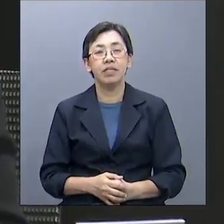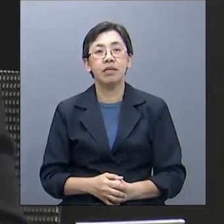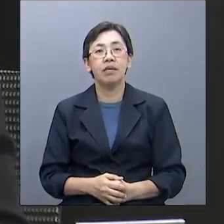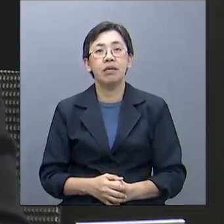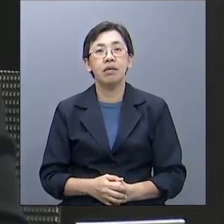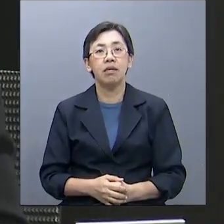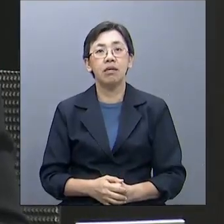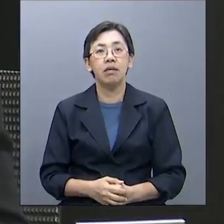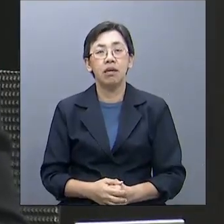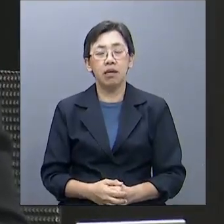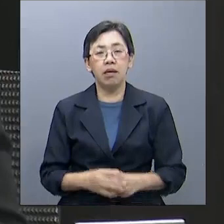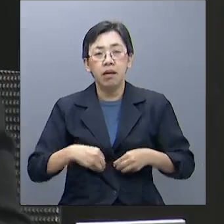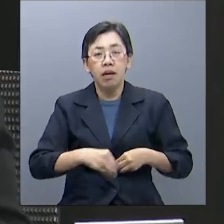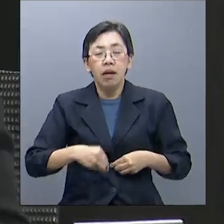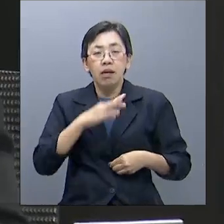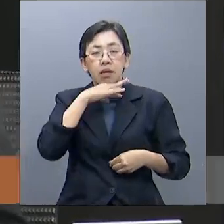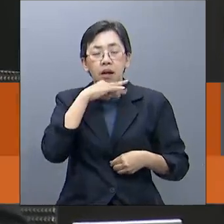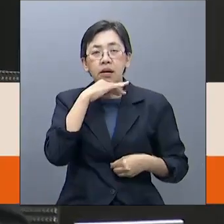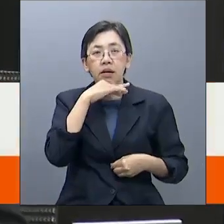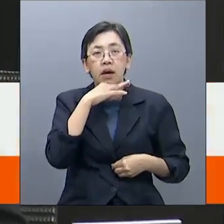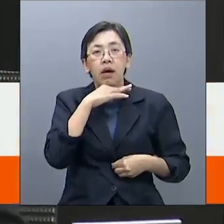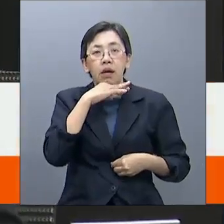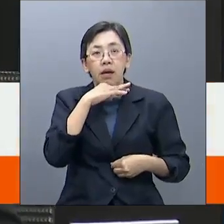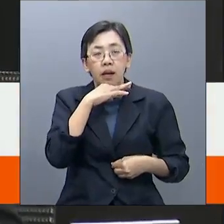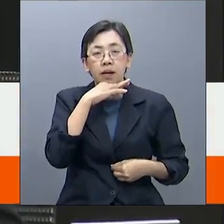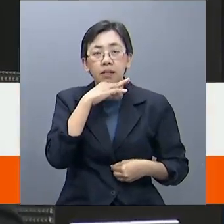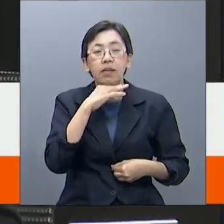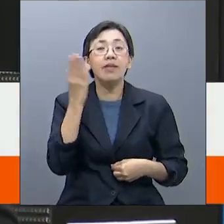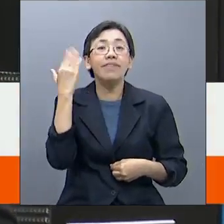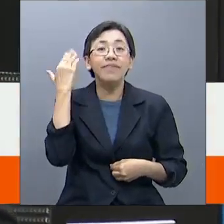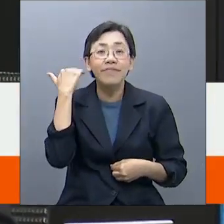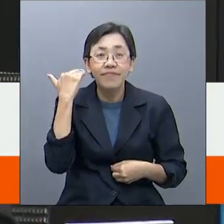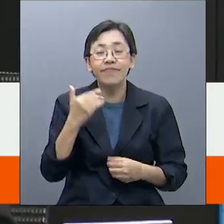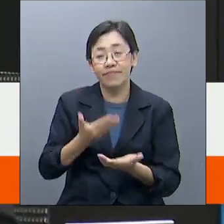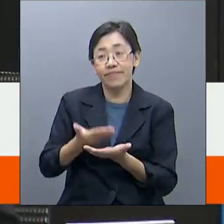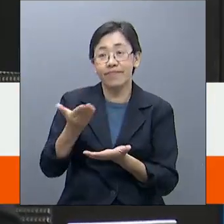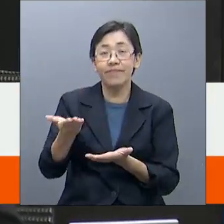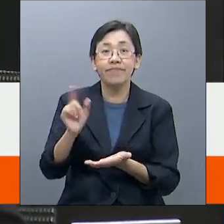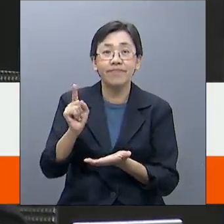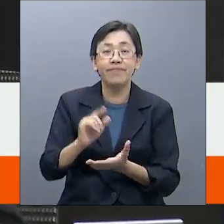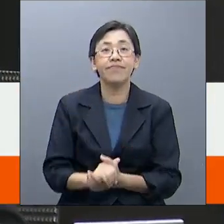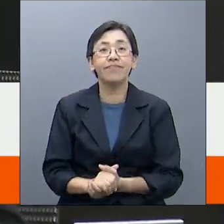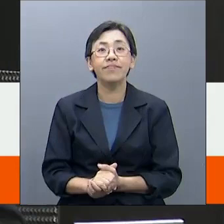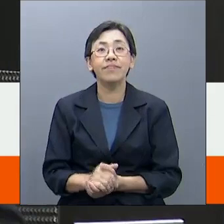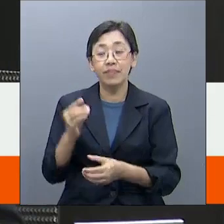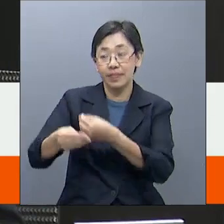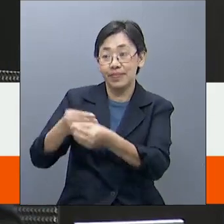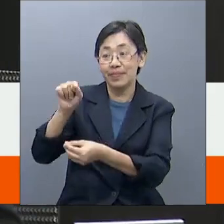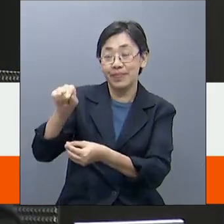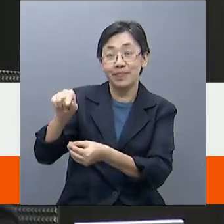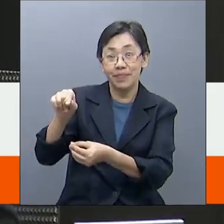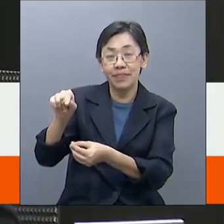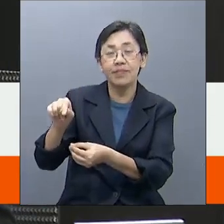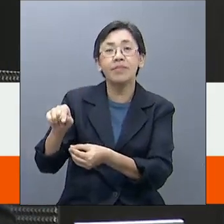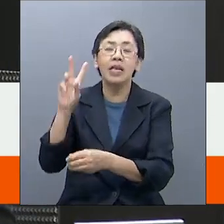เครื่องในหมูนะคะอันนี้เนี่ยเราก็มีการรับซื้อจากคู่ค้าที่เป็น